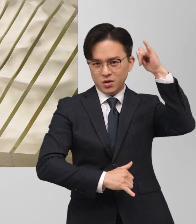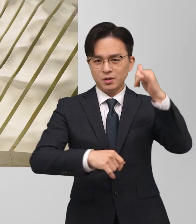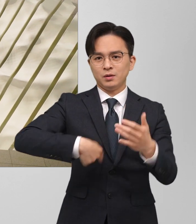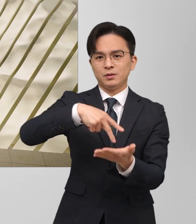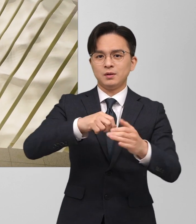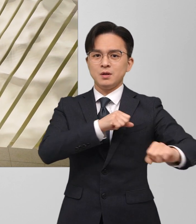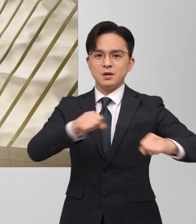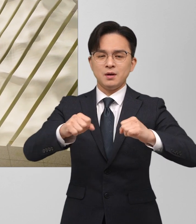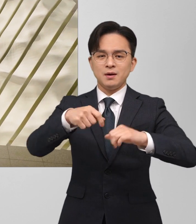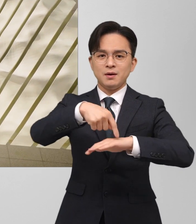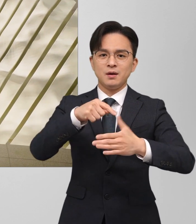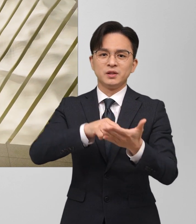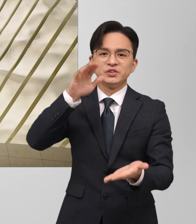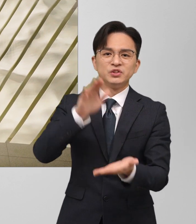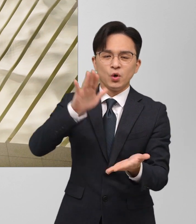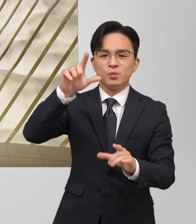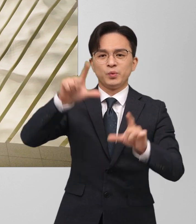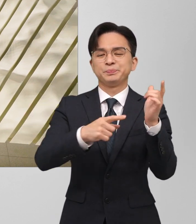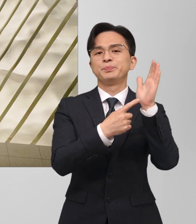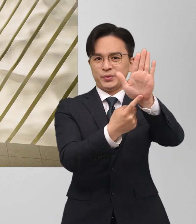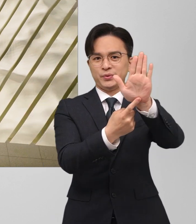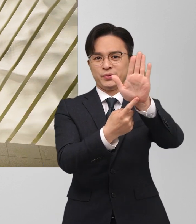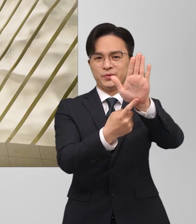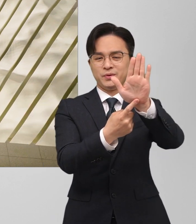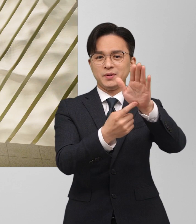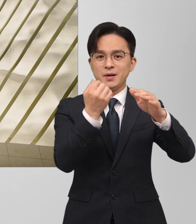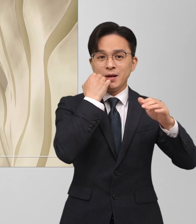이런 것들을 표현한 작품이라고 할 수 있습니다.